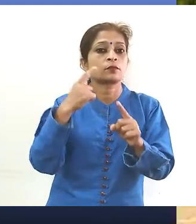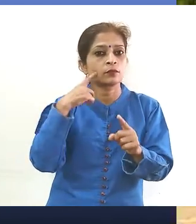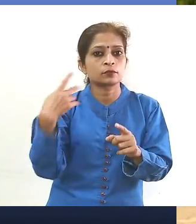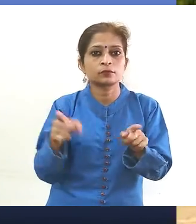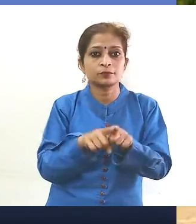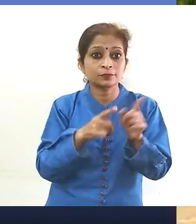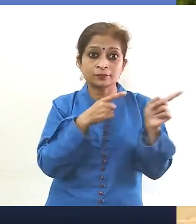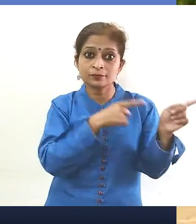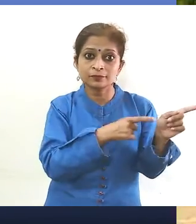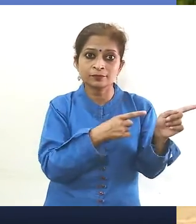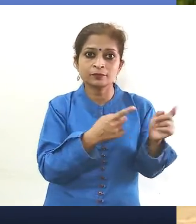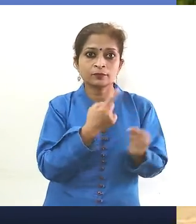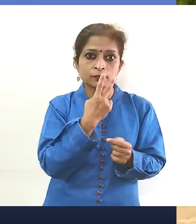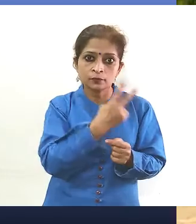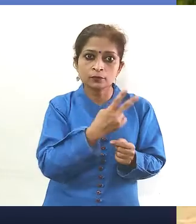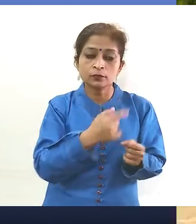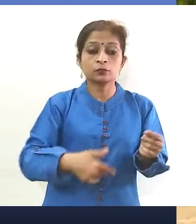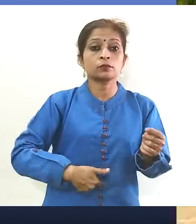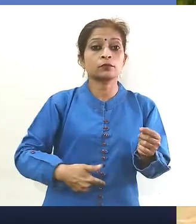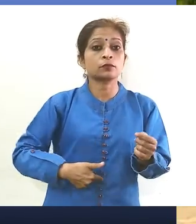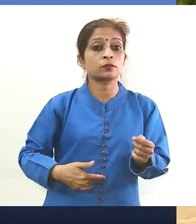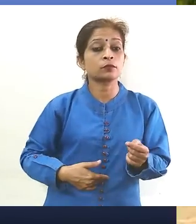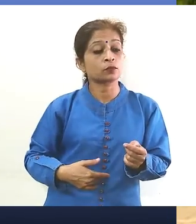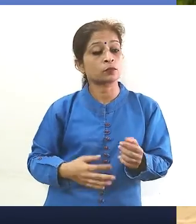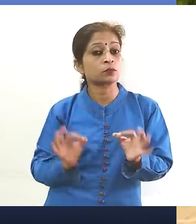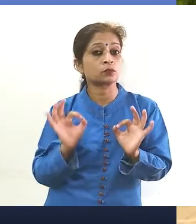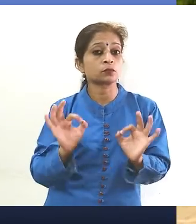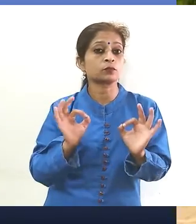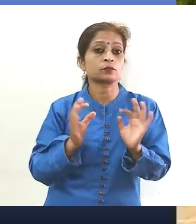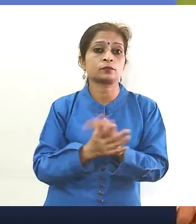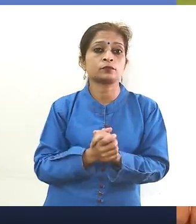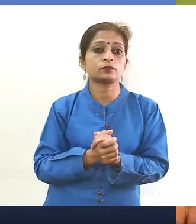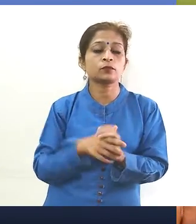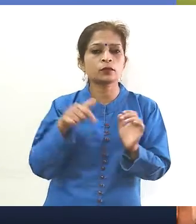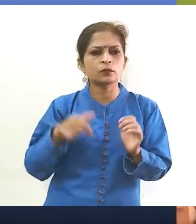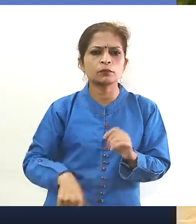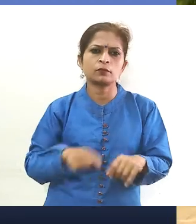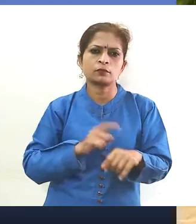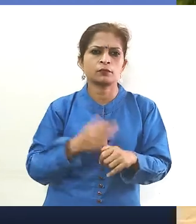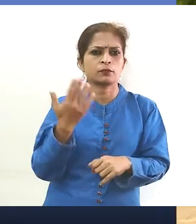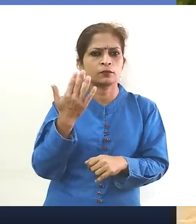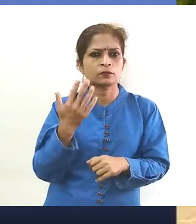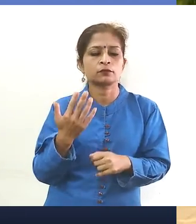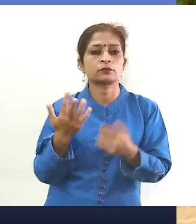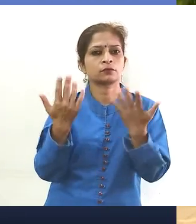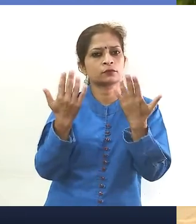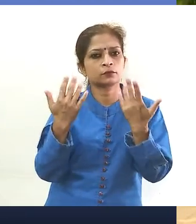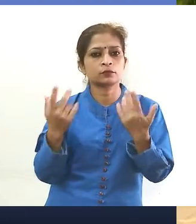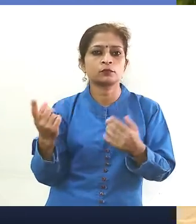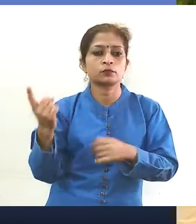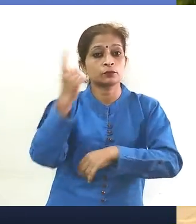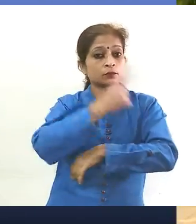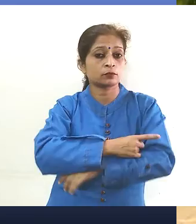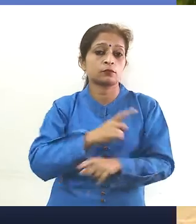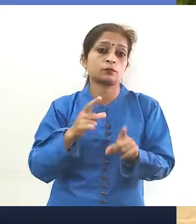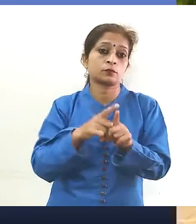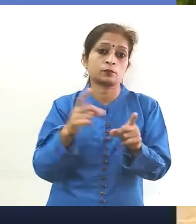ये डायबिटीज़ के लिए, पेट के लिए बढ़िया ज़बरदस्त प्राणायाम है, ये 5 से 10 मिनट प्रतिदिन अवश्य करें।